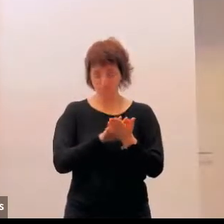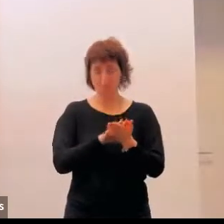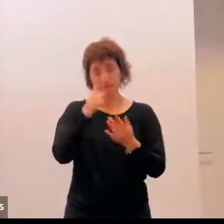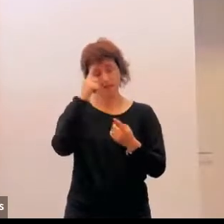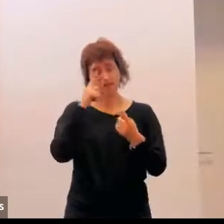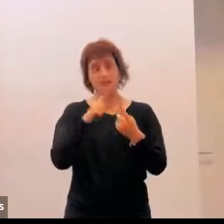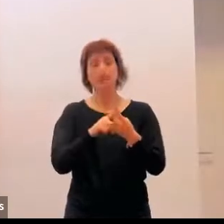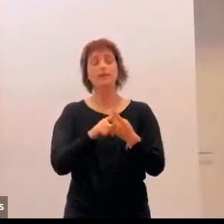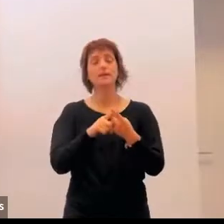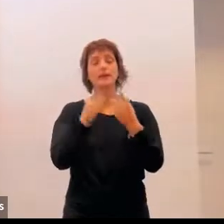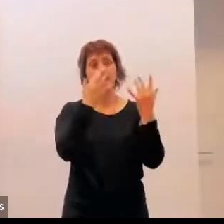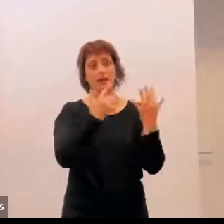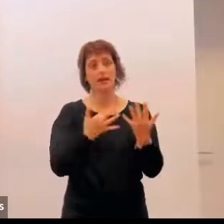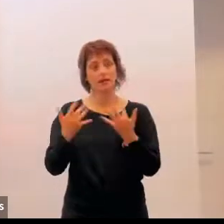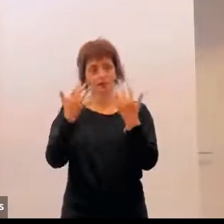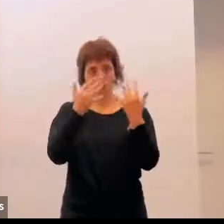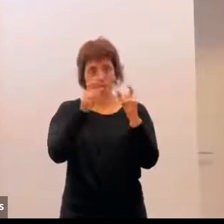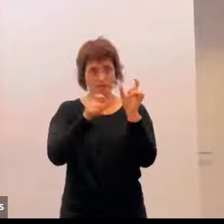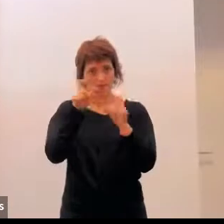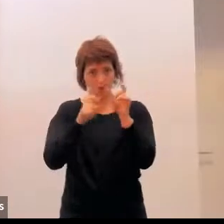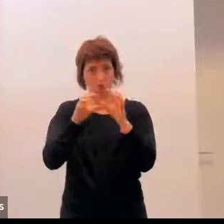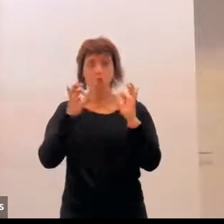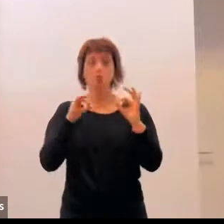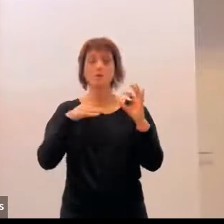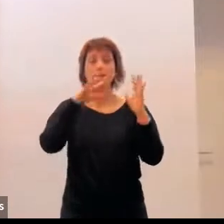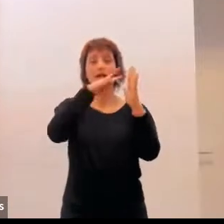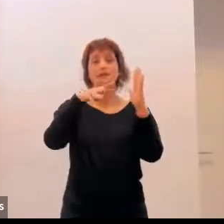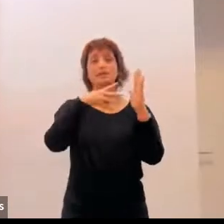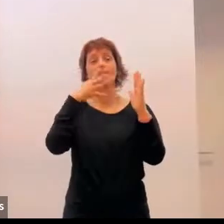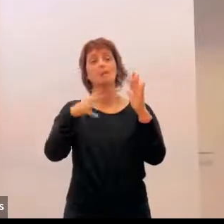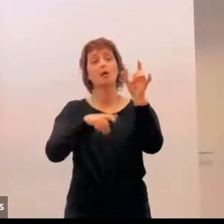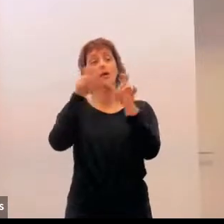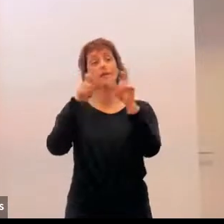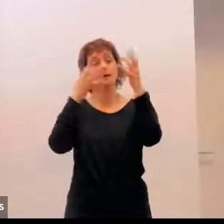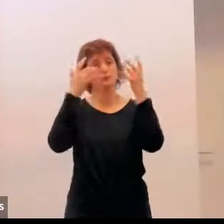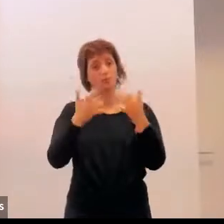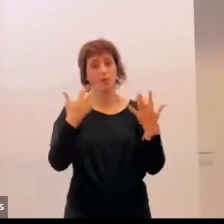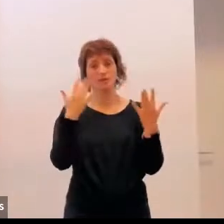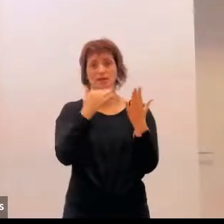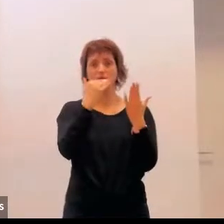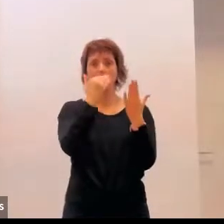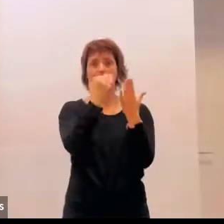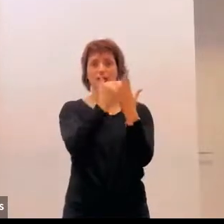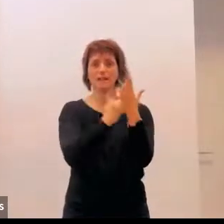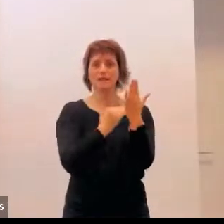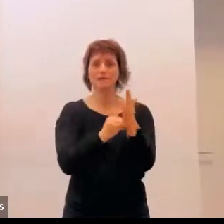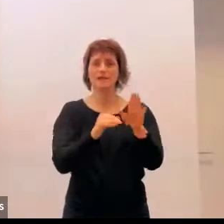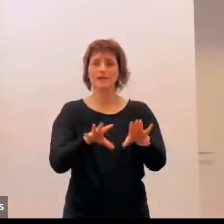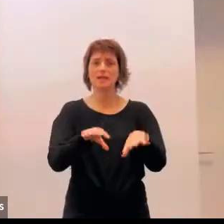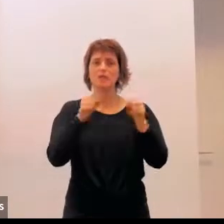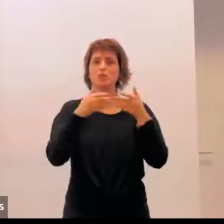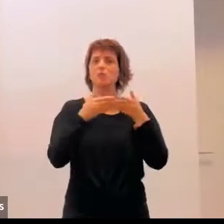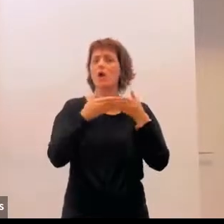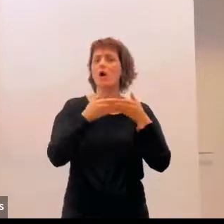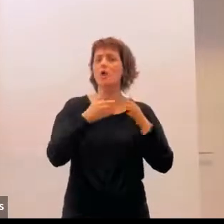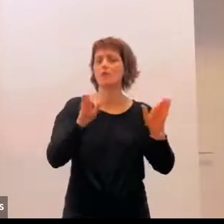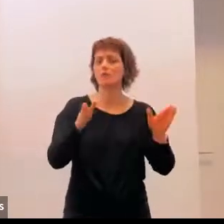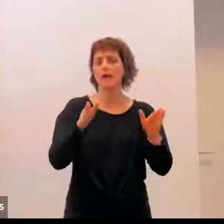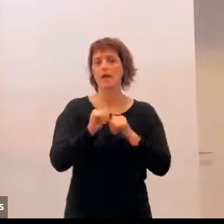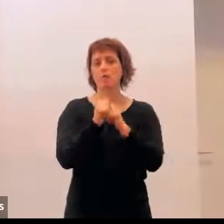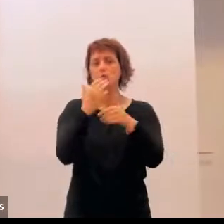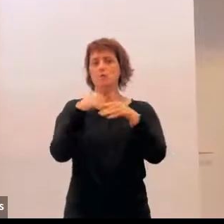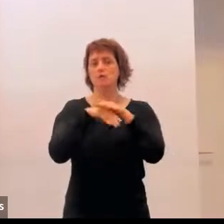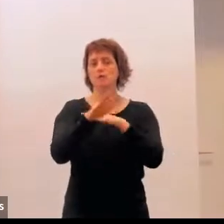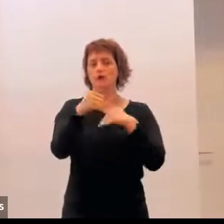pardon. Donc, le tableau des effectifs constitue la liste des emplois ouverts, budgétairement pourvus ou non, classés par filière.